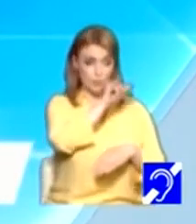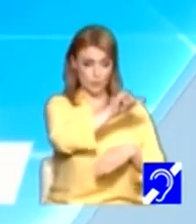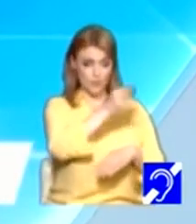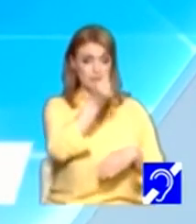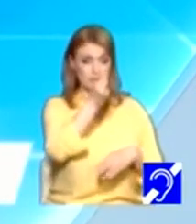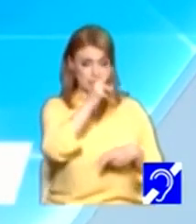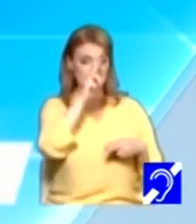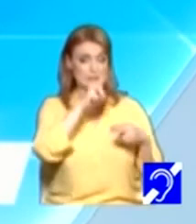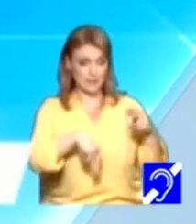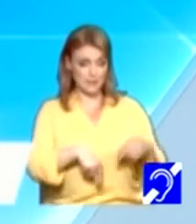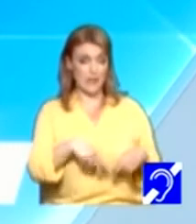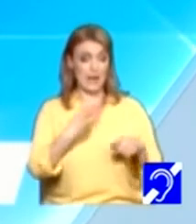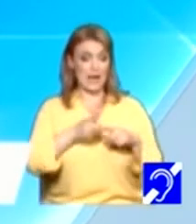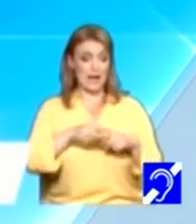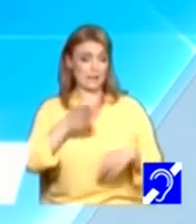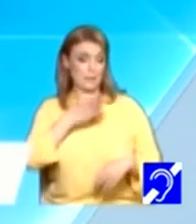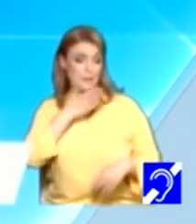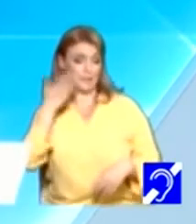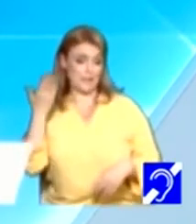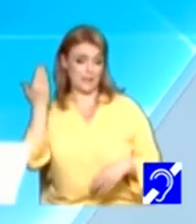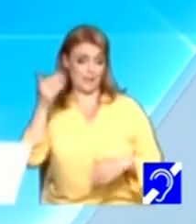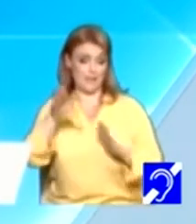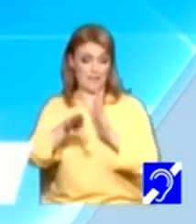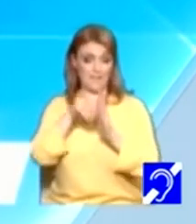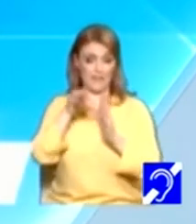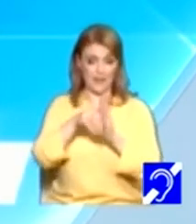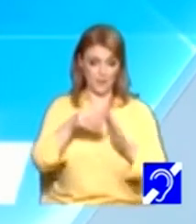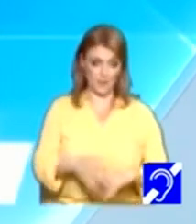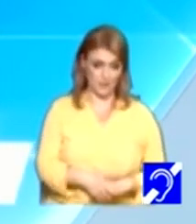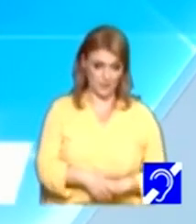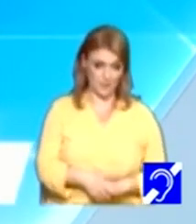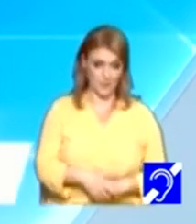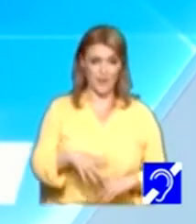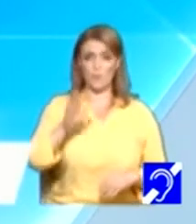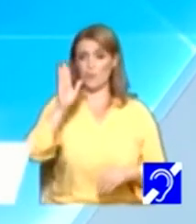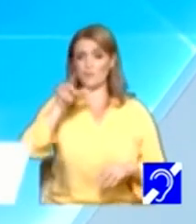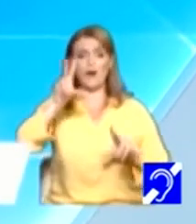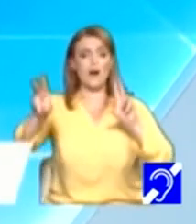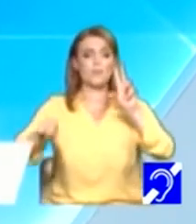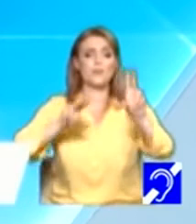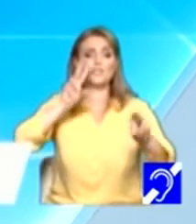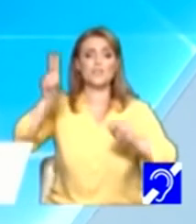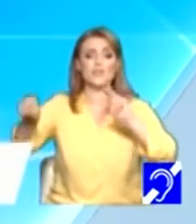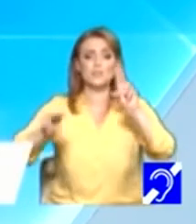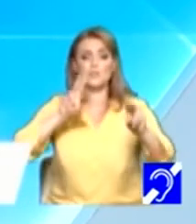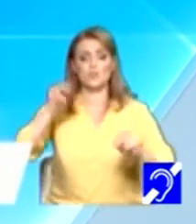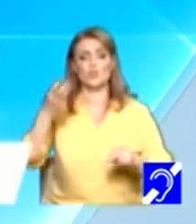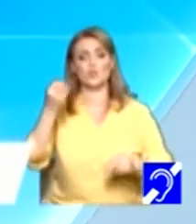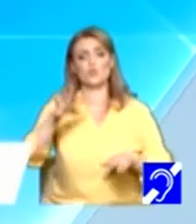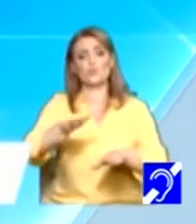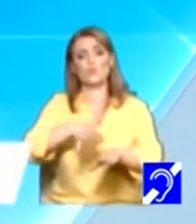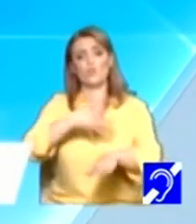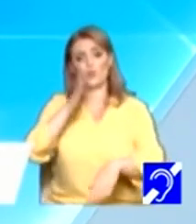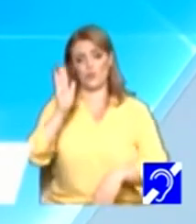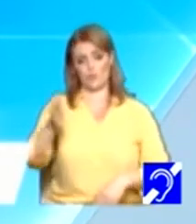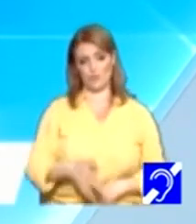ultimele alegeri care iau să vă arunce praf în ochi. O să primiți cănuțe cu tot felul de sigle. Nu mi-e rușine să spun, inclusiv